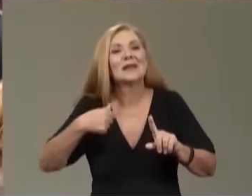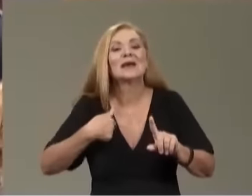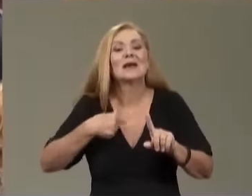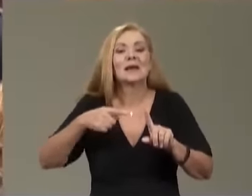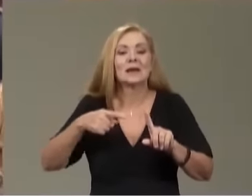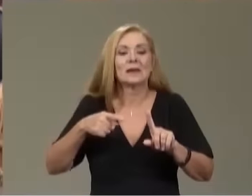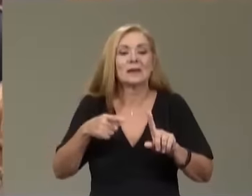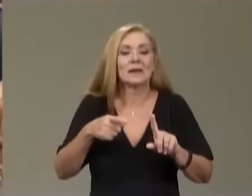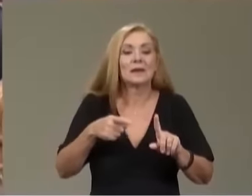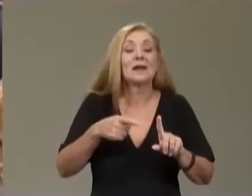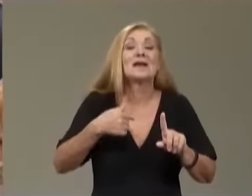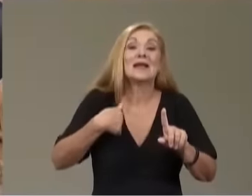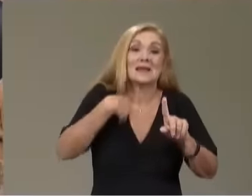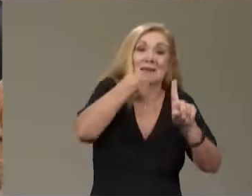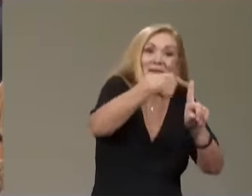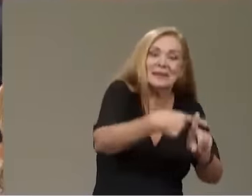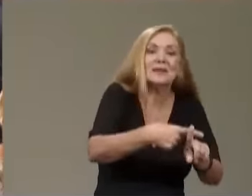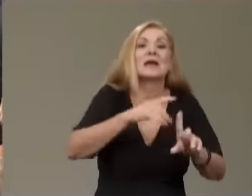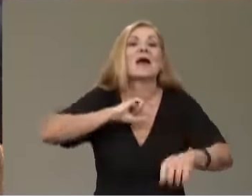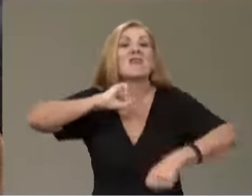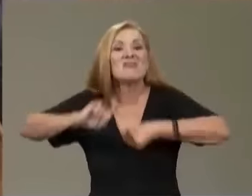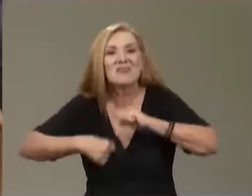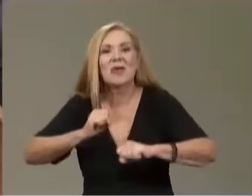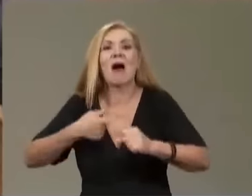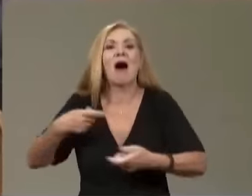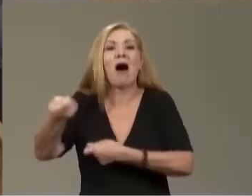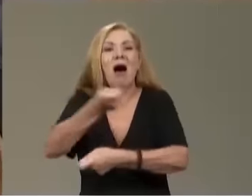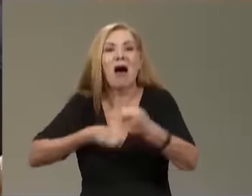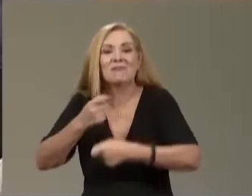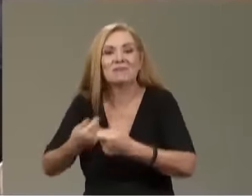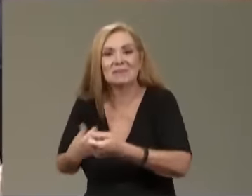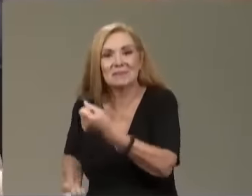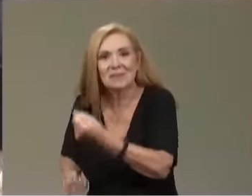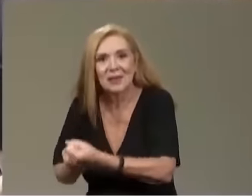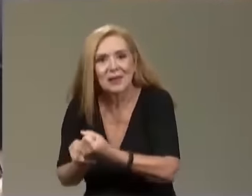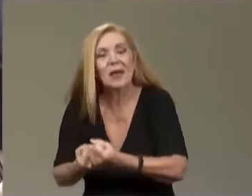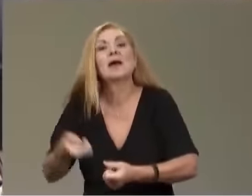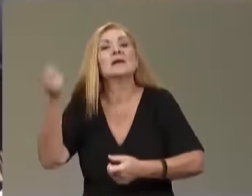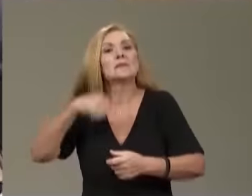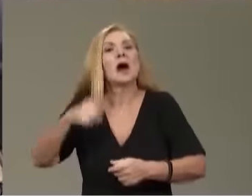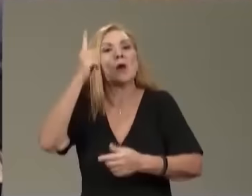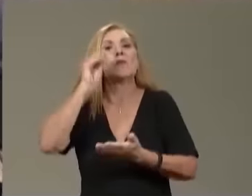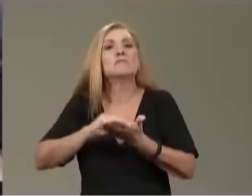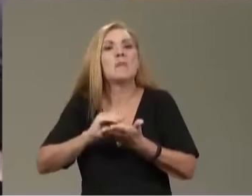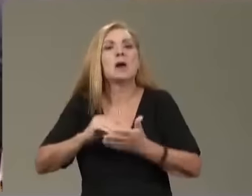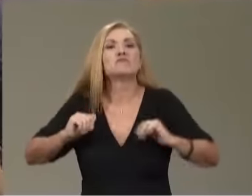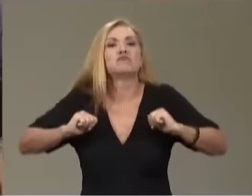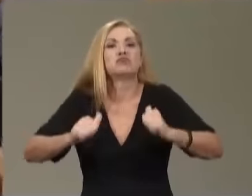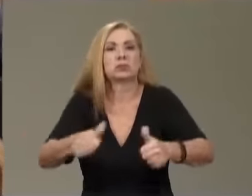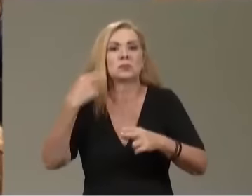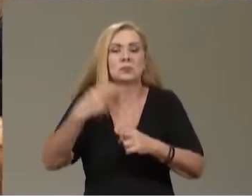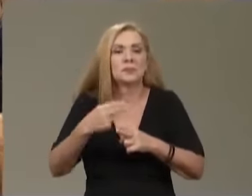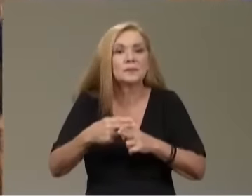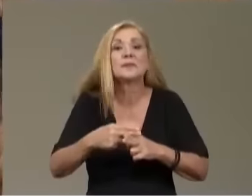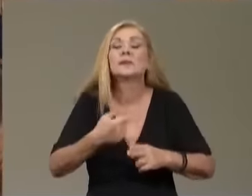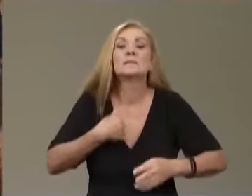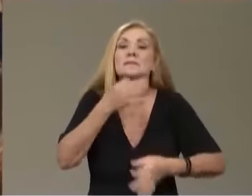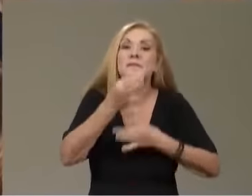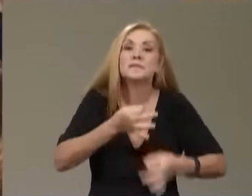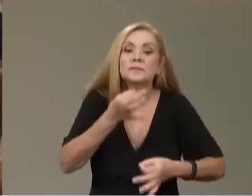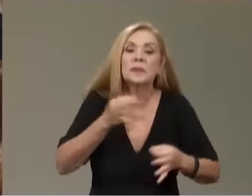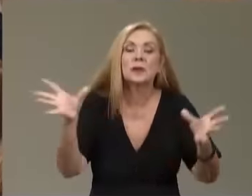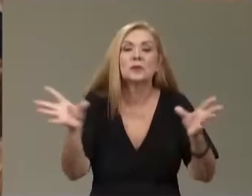πλέγμα των δράσεών μας για τη στήριξη επιχειρηματικότητας και μια ακόμα μεγάλη θεσμική πρωτοβουλία. Αναφέρομαι